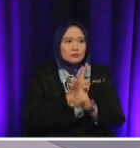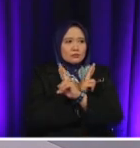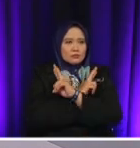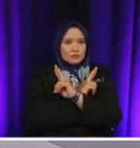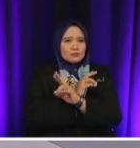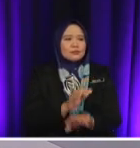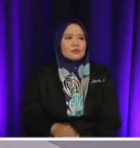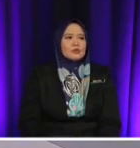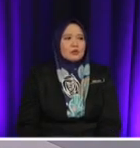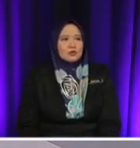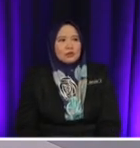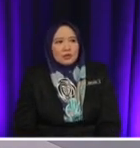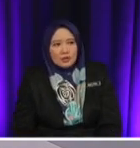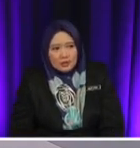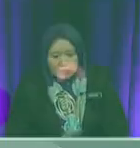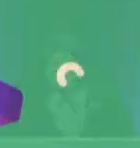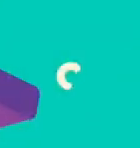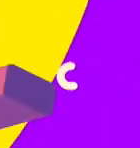selepas ini Terima